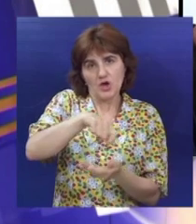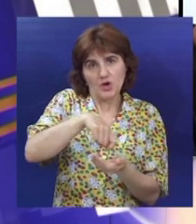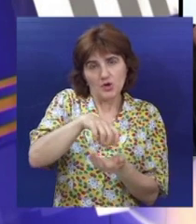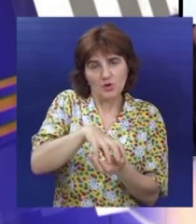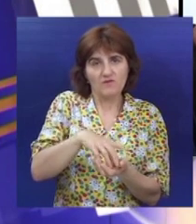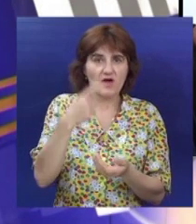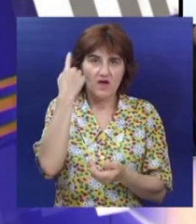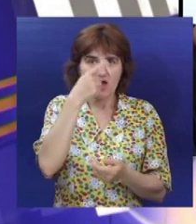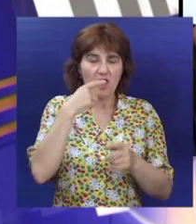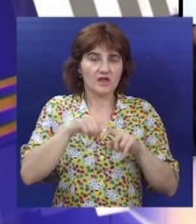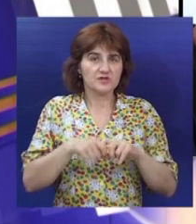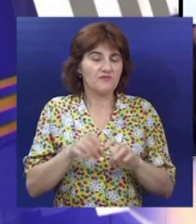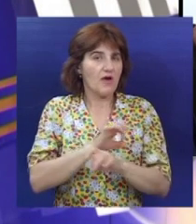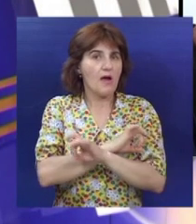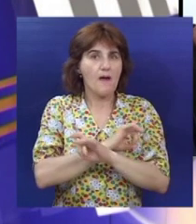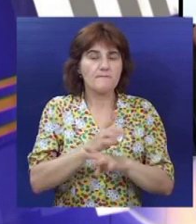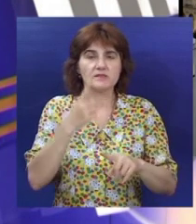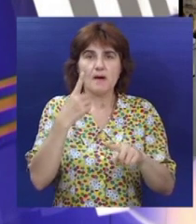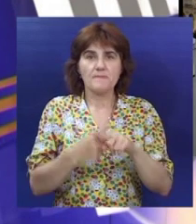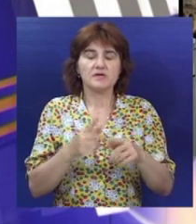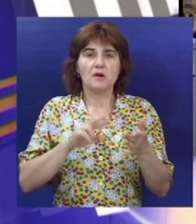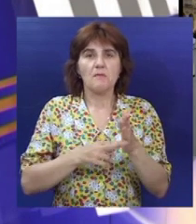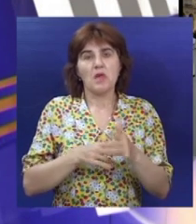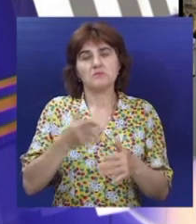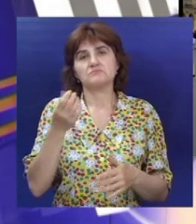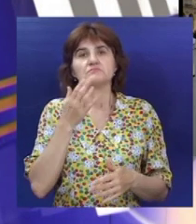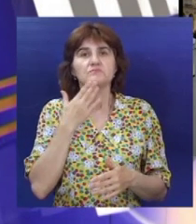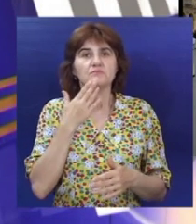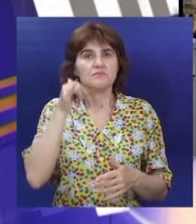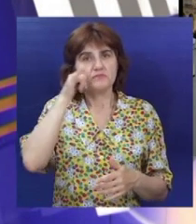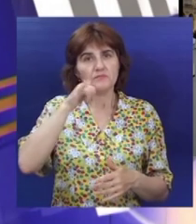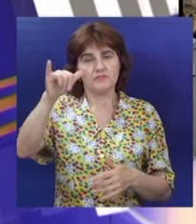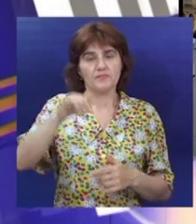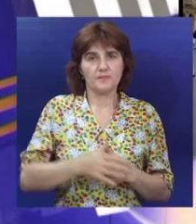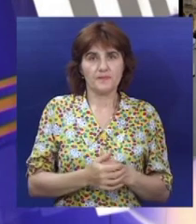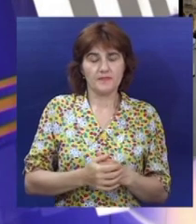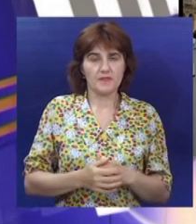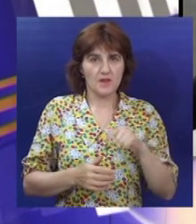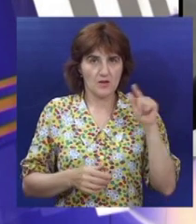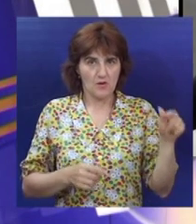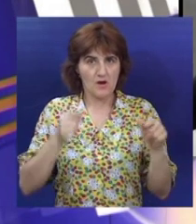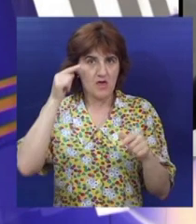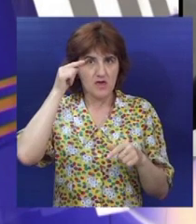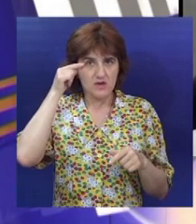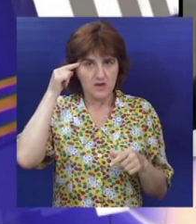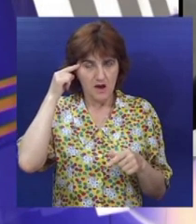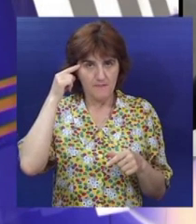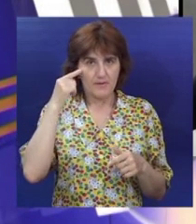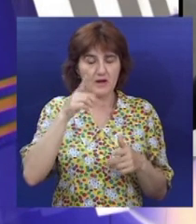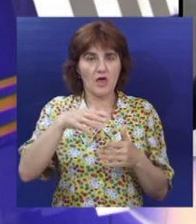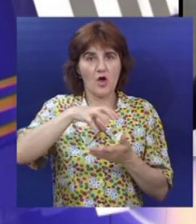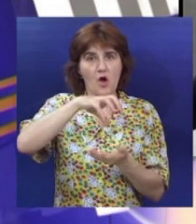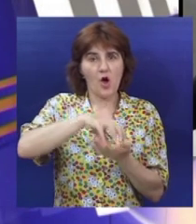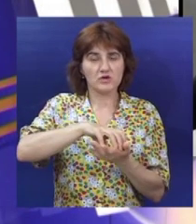za kuvanje i druge lične stvari i bez nekog preciznog plana krenuli na putošestvije. Toši, koja je poreklom iz